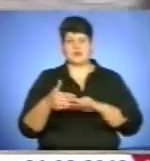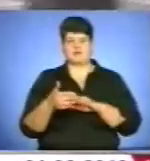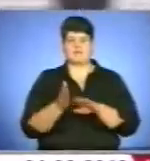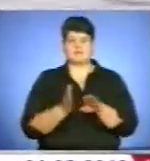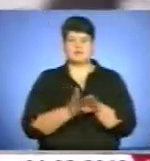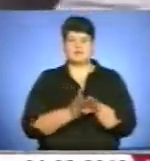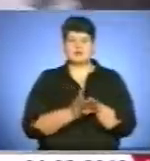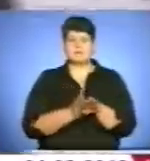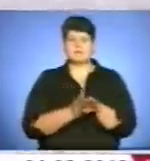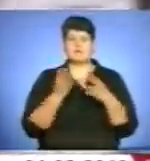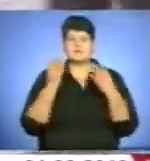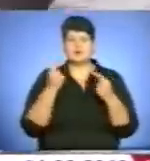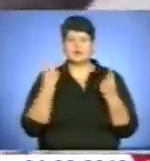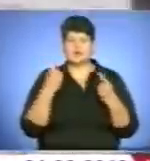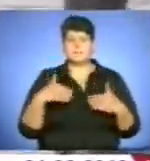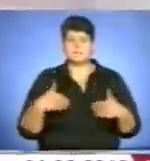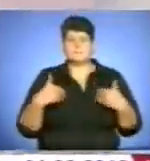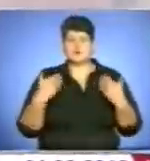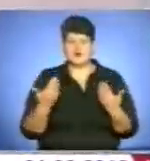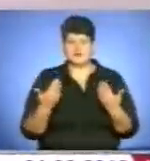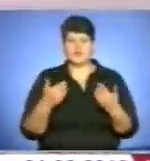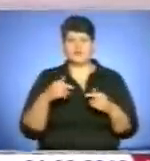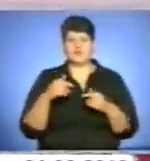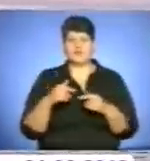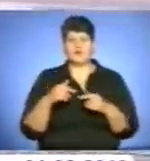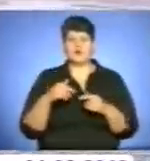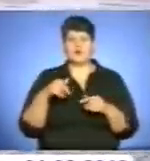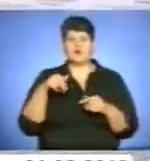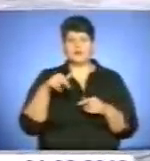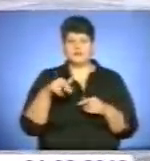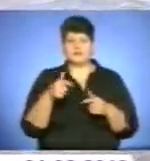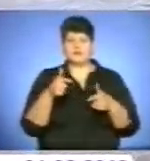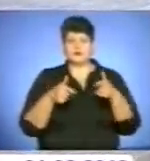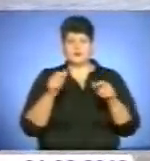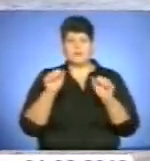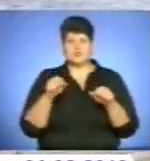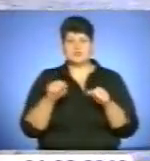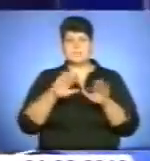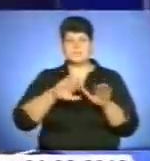одна порада лікарів – взуття на підборах носити з 16 років.